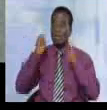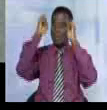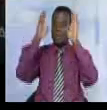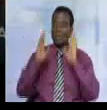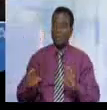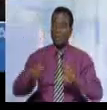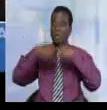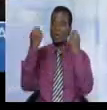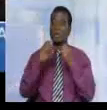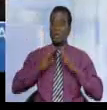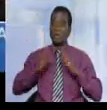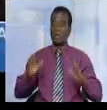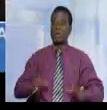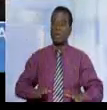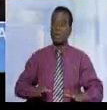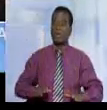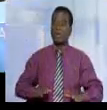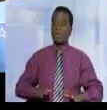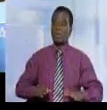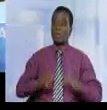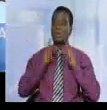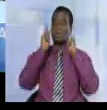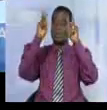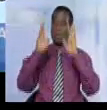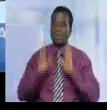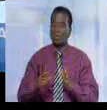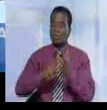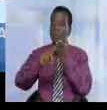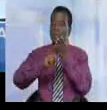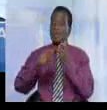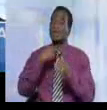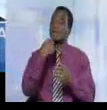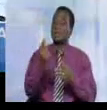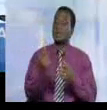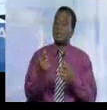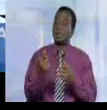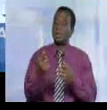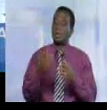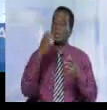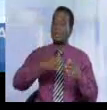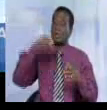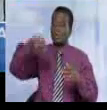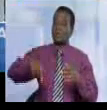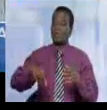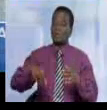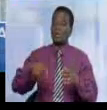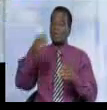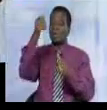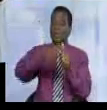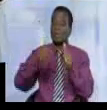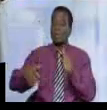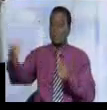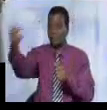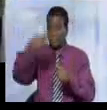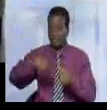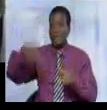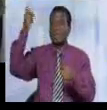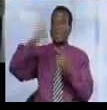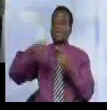enseignants et la société civile. Le professeur Ouraga Obou a par ailleurs souhaité que chacun prenne part à cette semaine